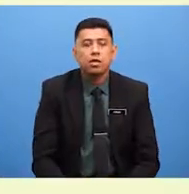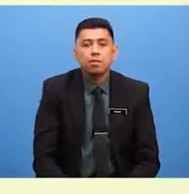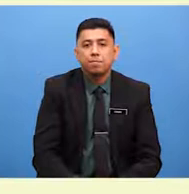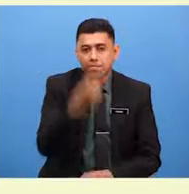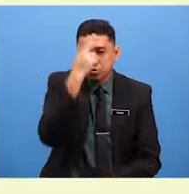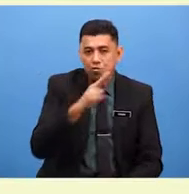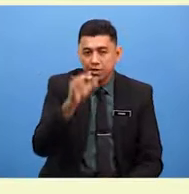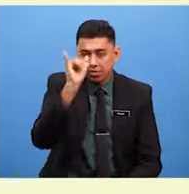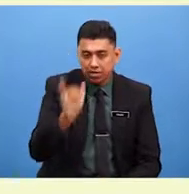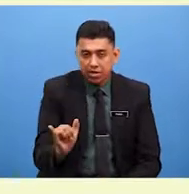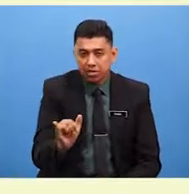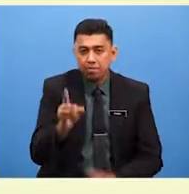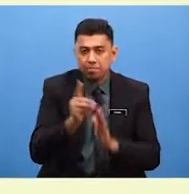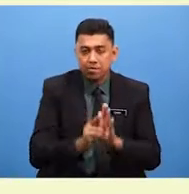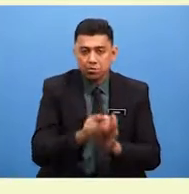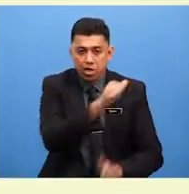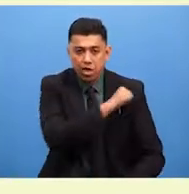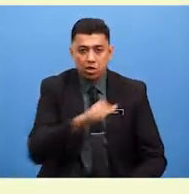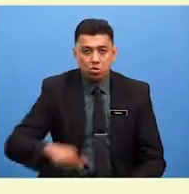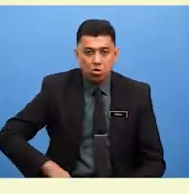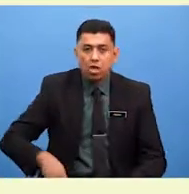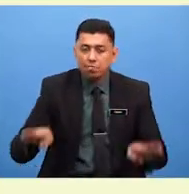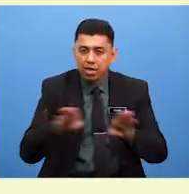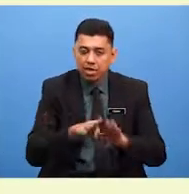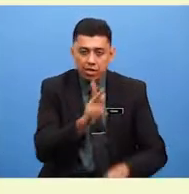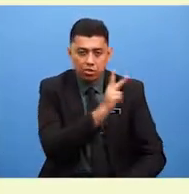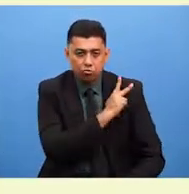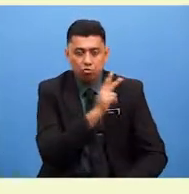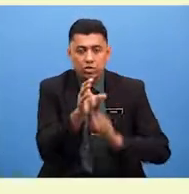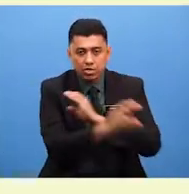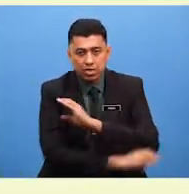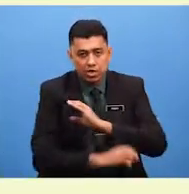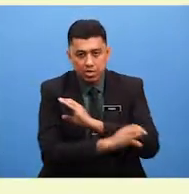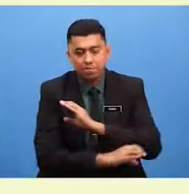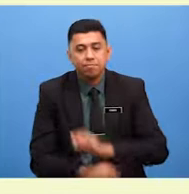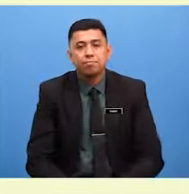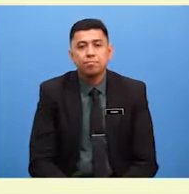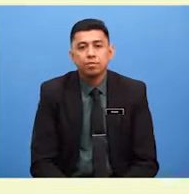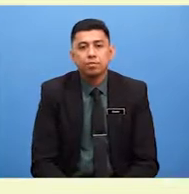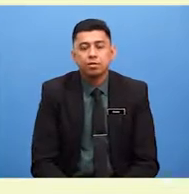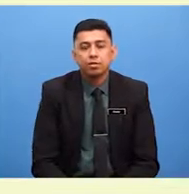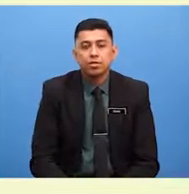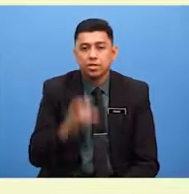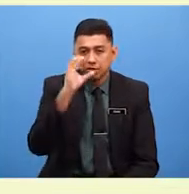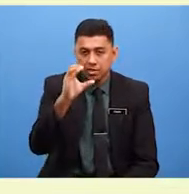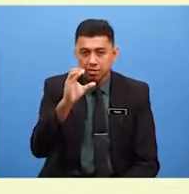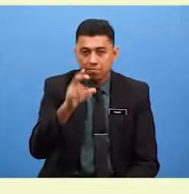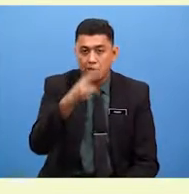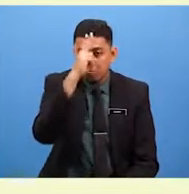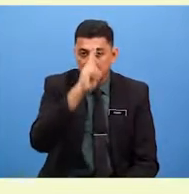Menghormati Yang di-Pertuan Agong sebagai ketua negara. Dan